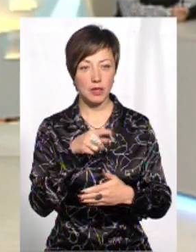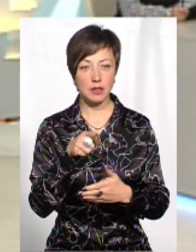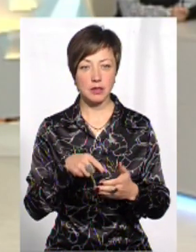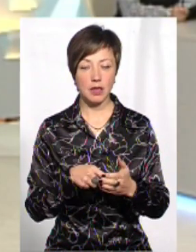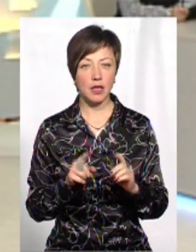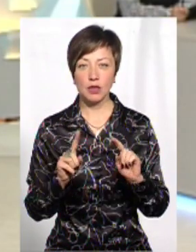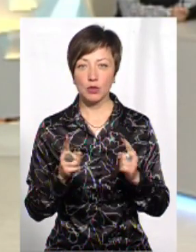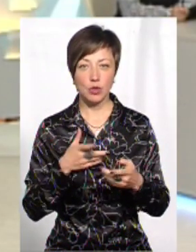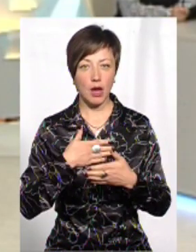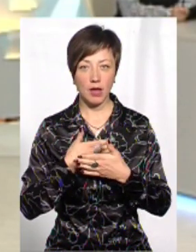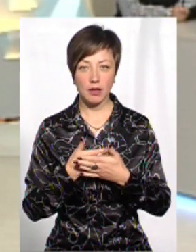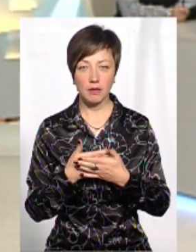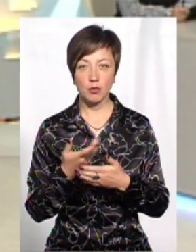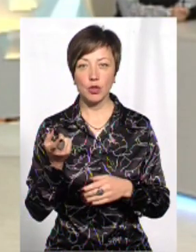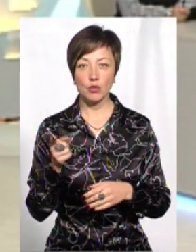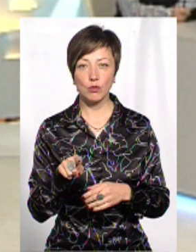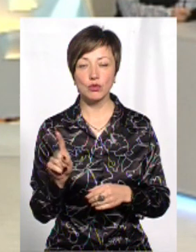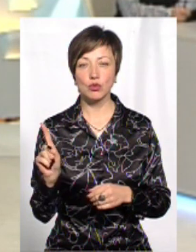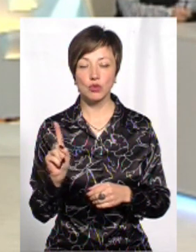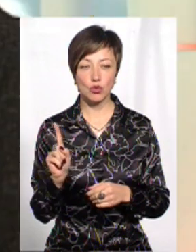є не досить активними, тому що